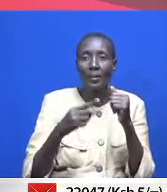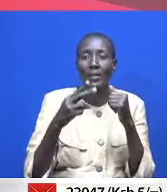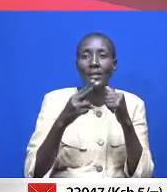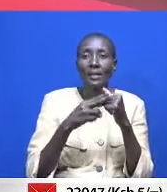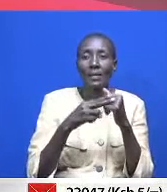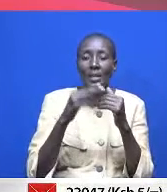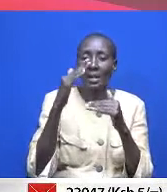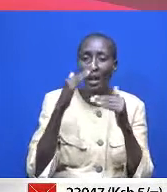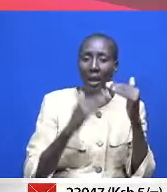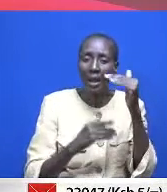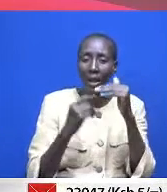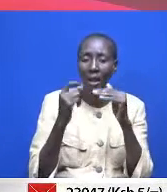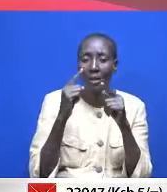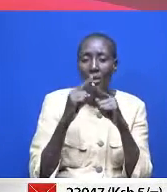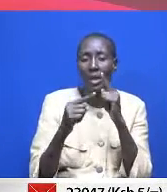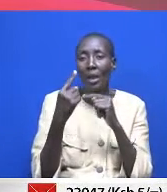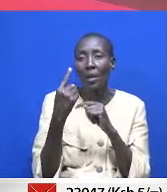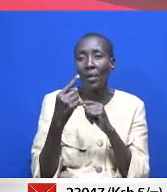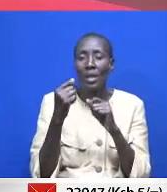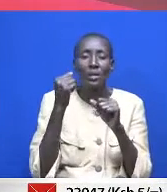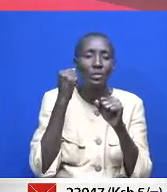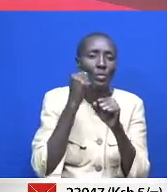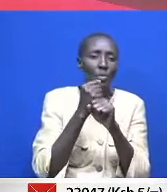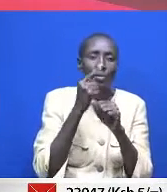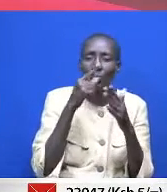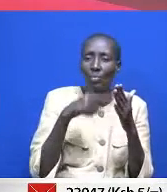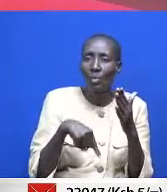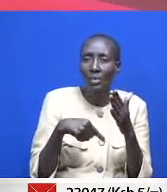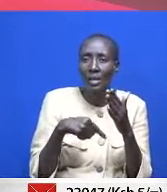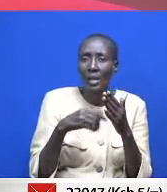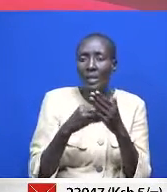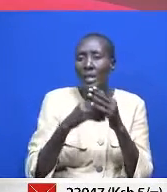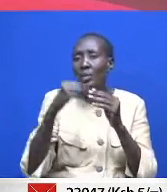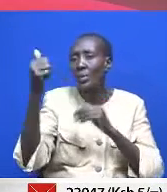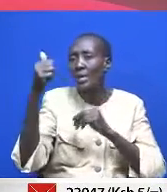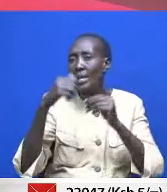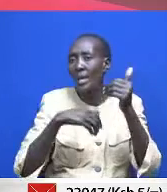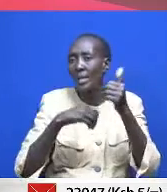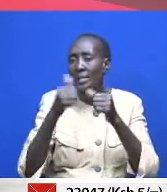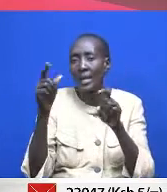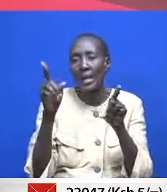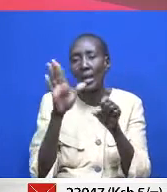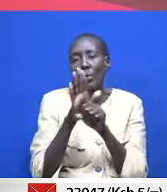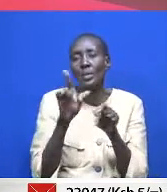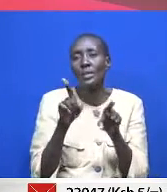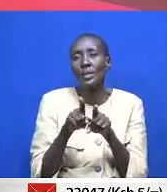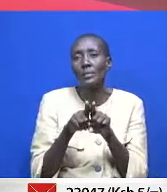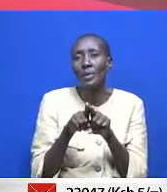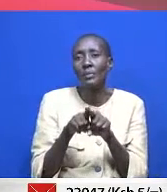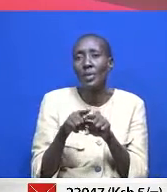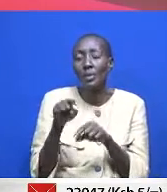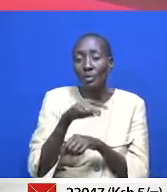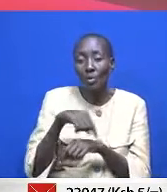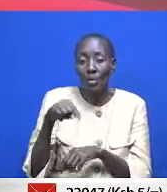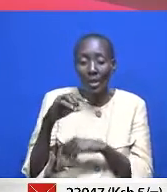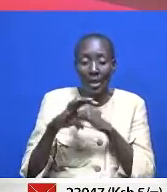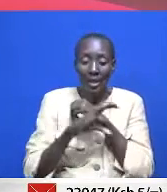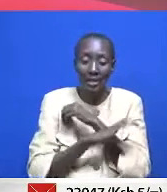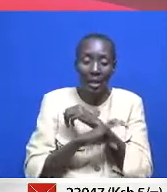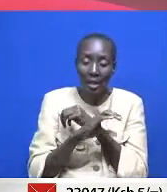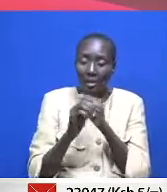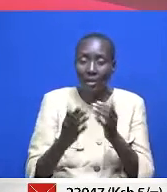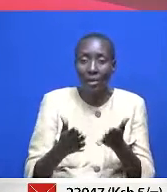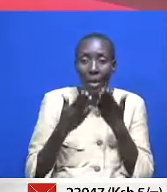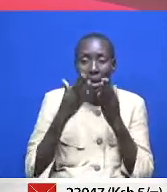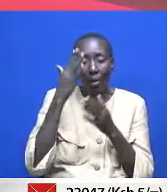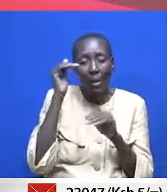mwaka mmoja. Tunafaa kufanya nini ili tuweze kuuza nje sana? Okay. Ndiposa sisi kama nchi tuweze kukua, maanake hatuwezi kuwa